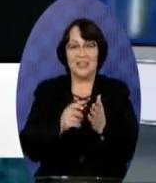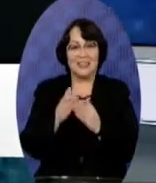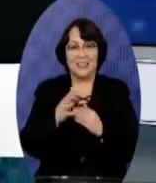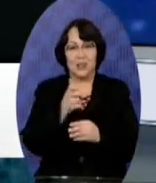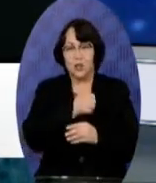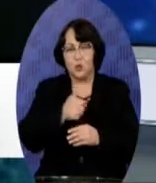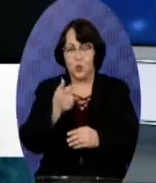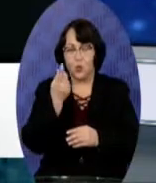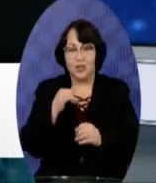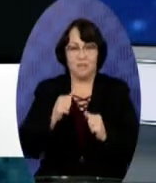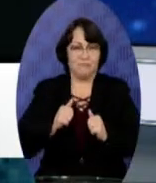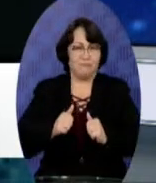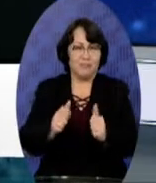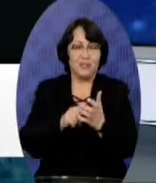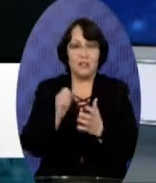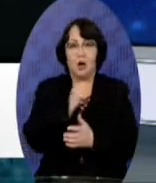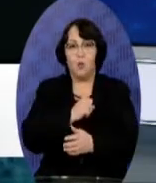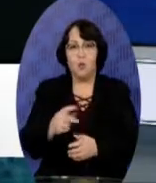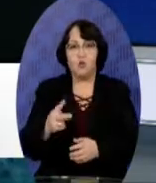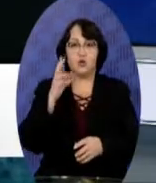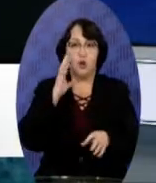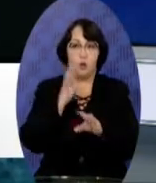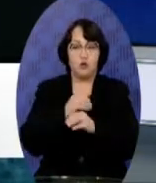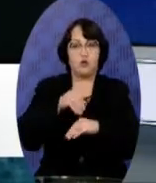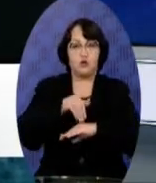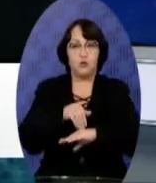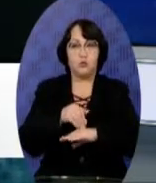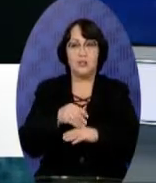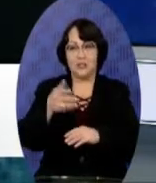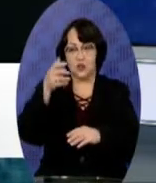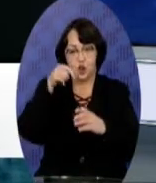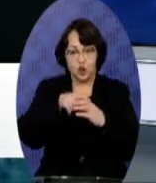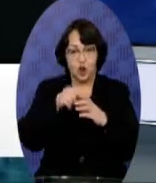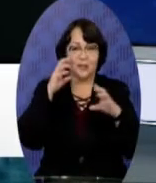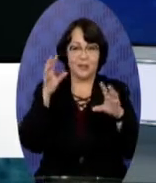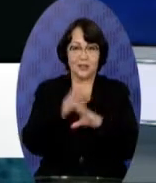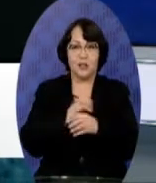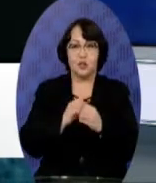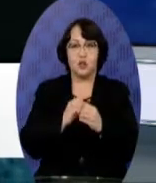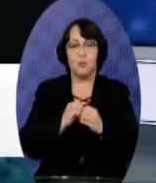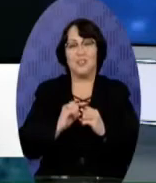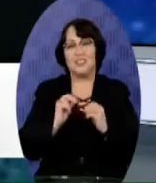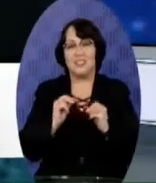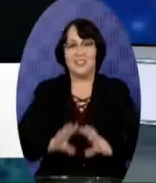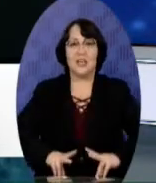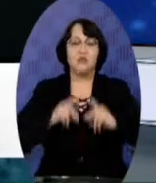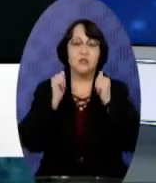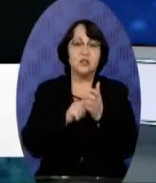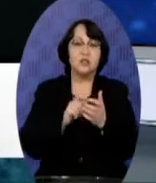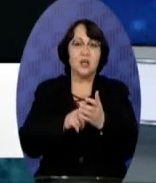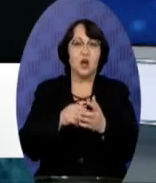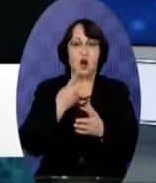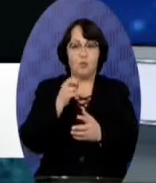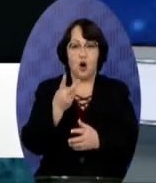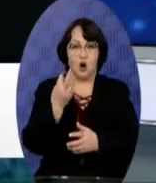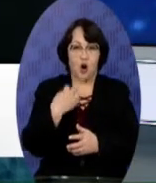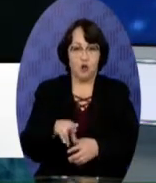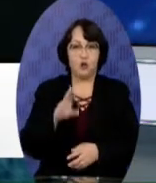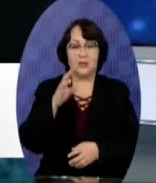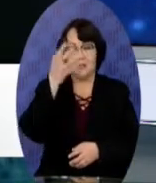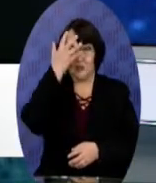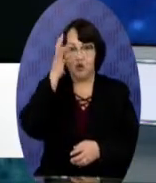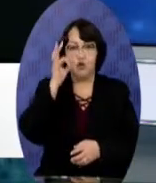санхүүгийн секторын тогтвортой байдлыг хангах, засаглалыг сайжруулах шаардлагатай гэж үзсэн. За эх жилүүдэд засгийн газрын өртөө холбоотой